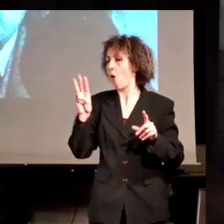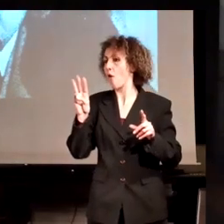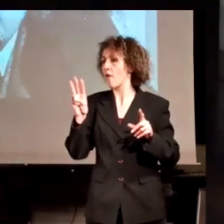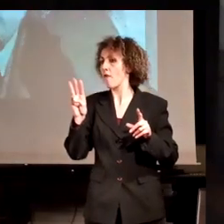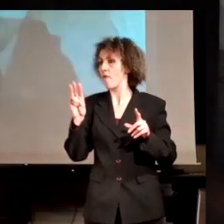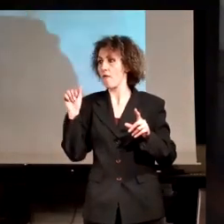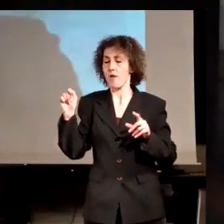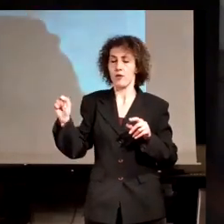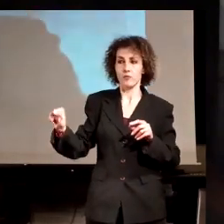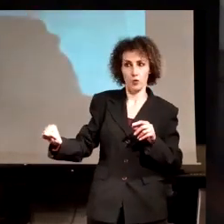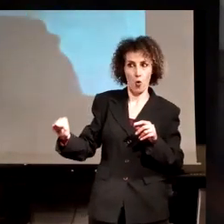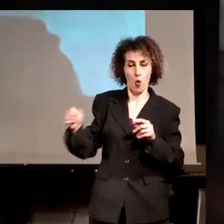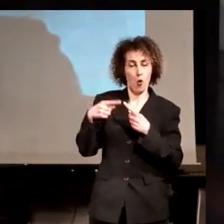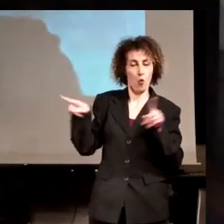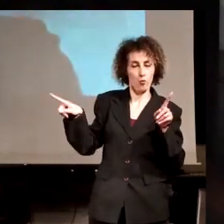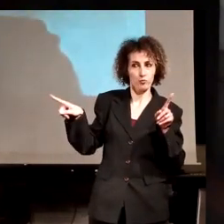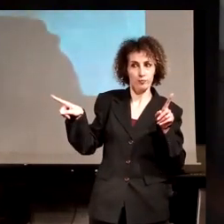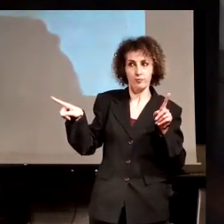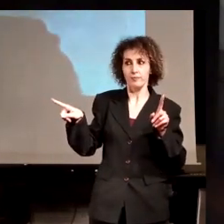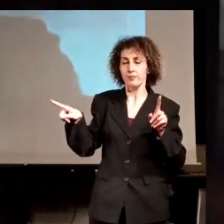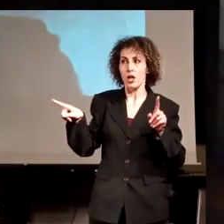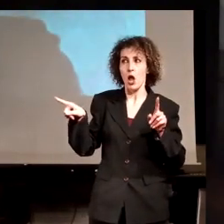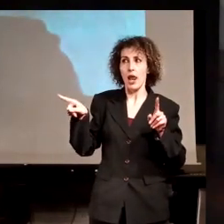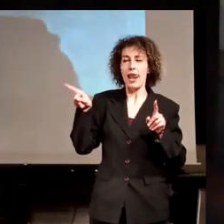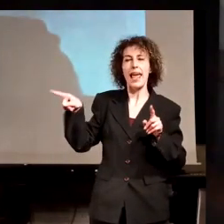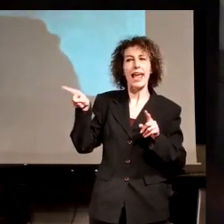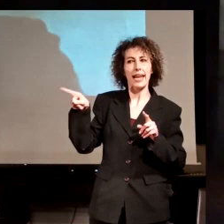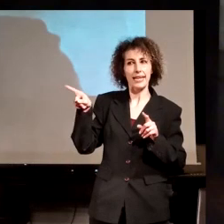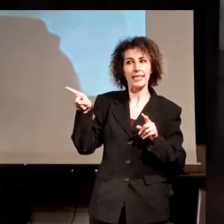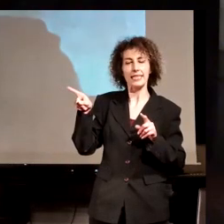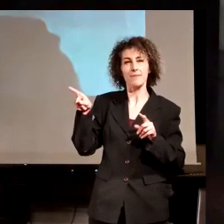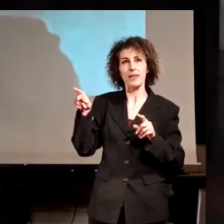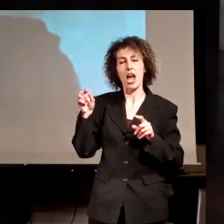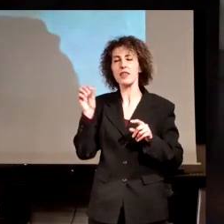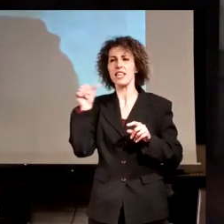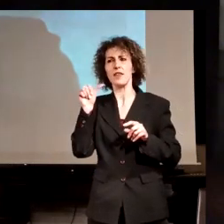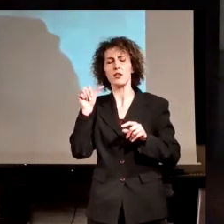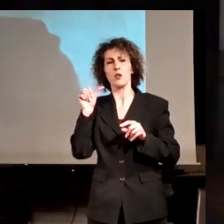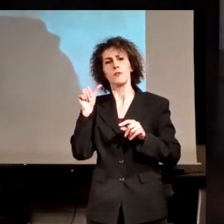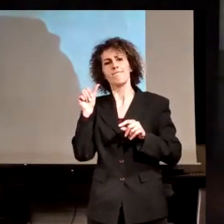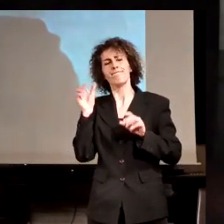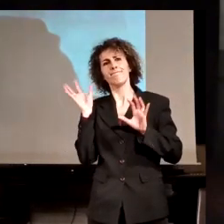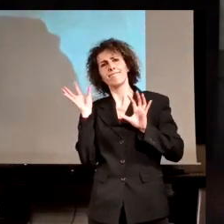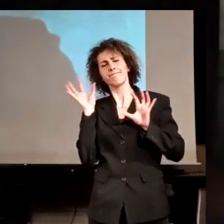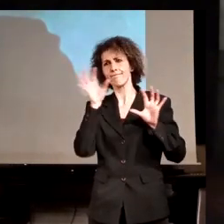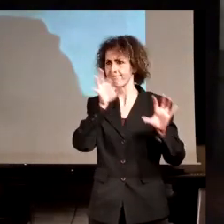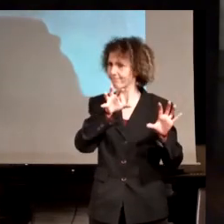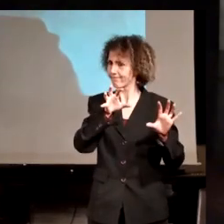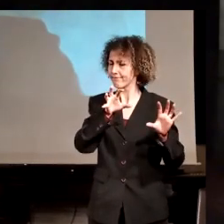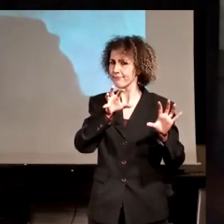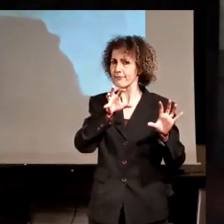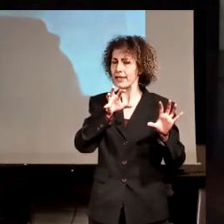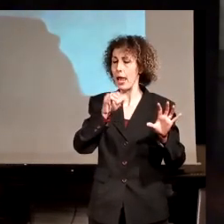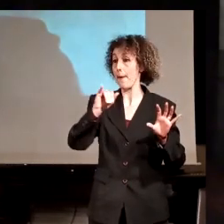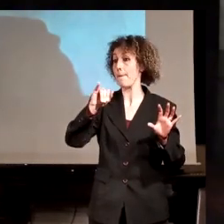perché è vero e da dire in questo caso lei attaccò proprio stile e il marito il